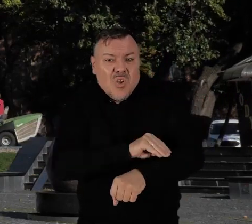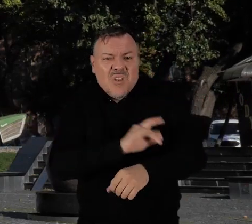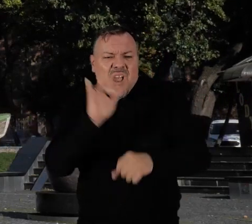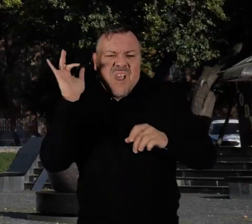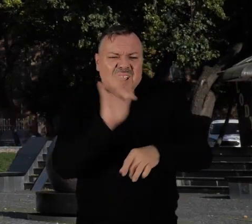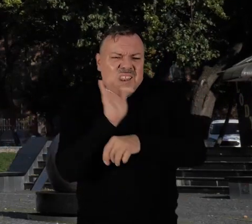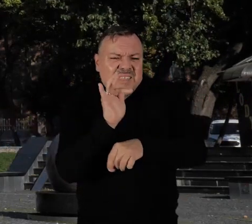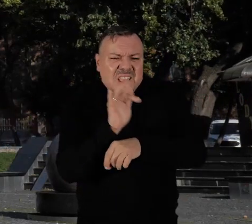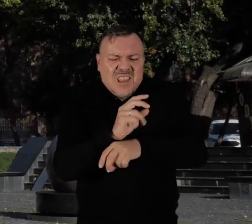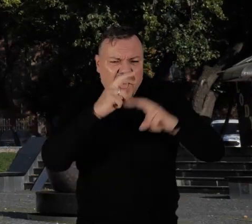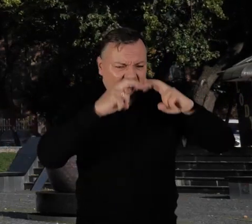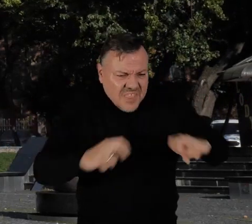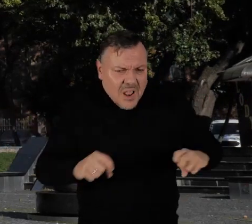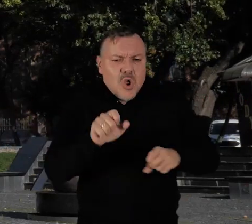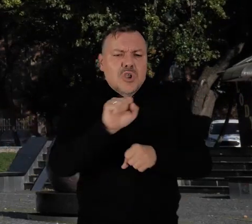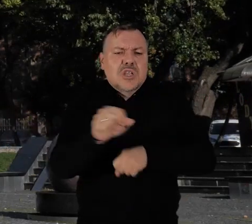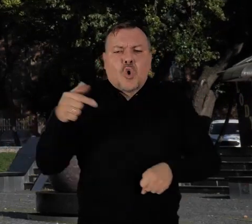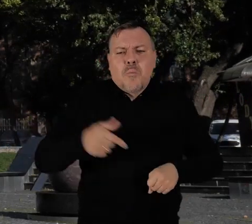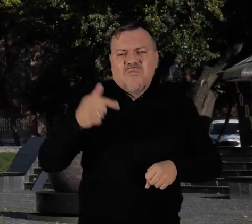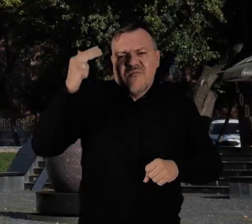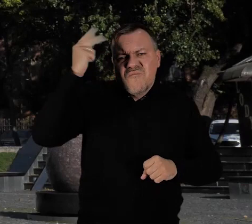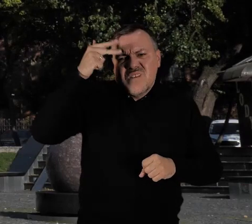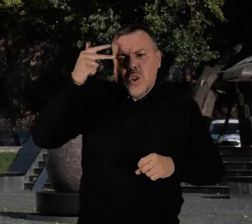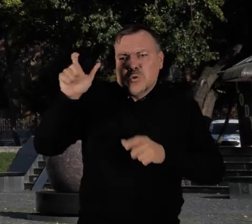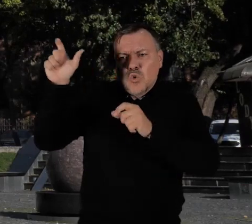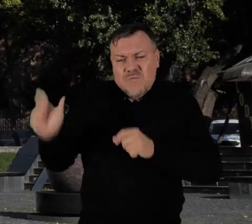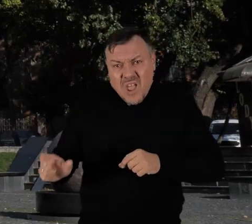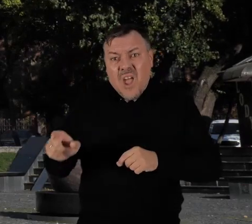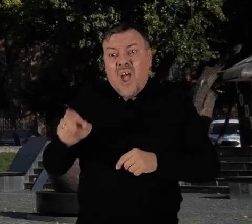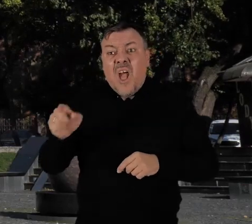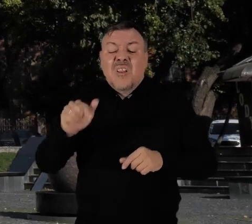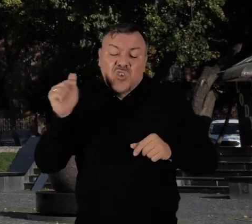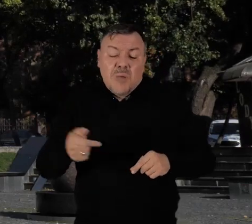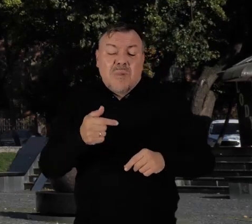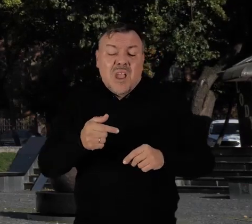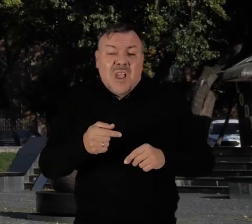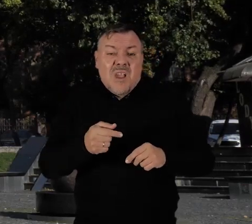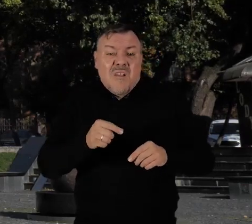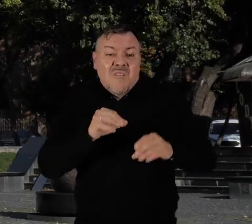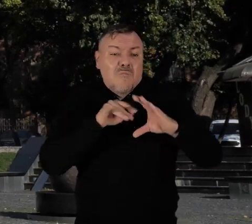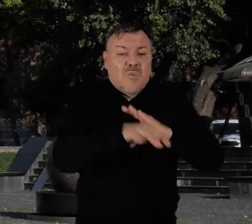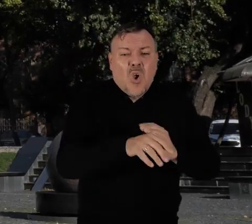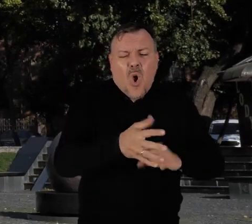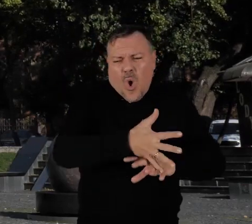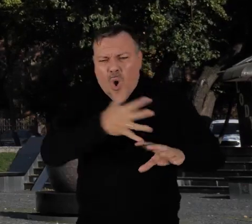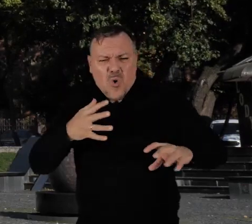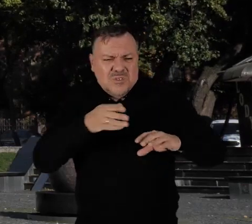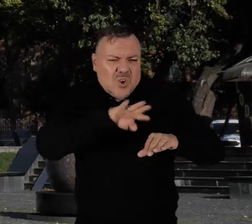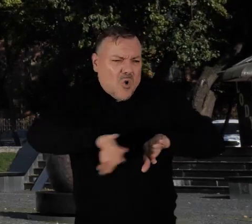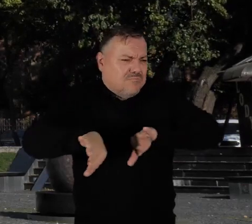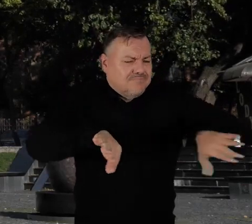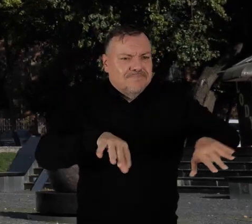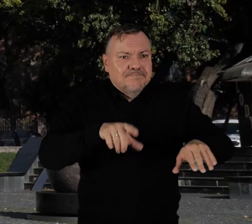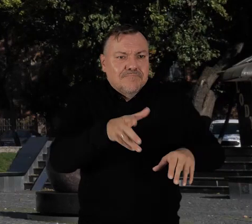Metoda krytycznej analizy jest obowiązkiem filozofa i niewątpliwie trzeba było wprowadzić ostre rozróżnienia także w dziedzinie dociekań